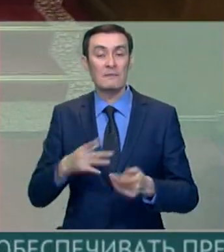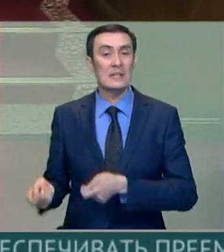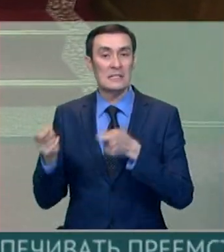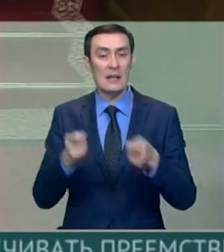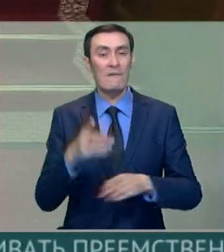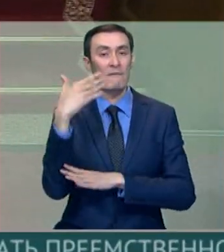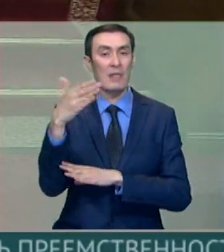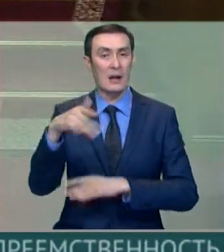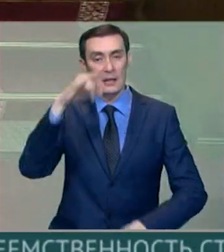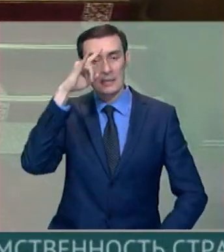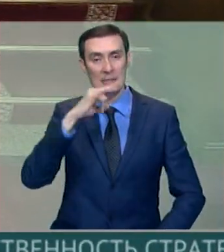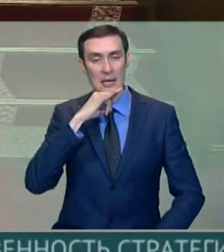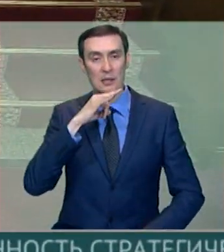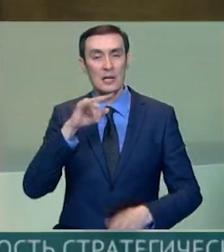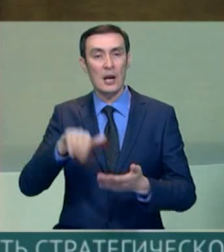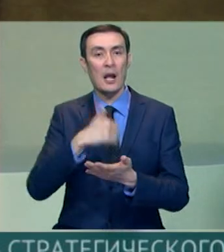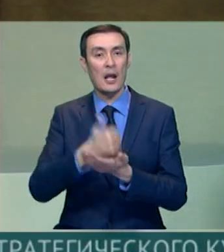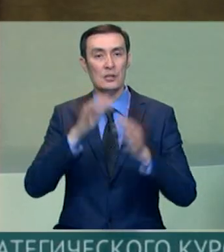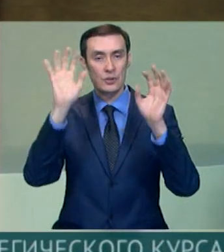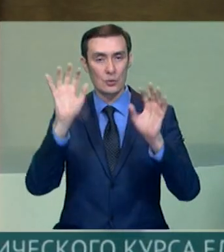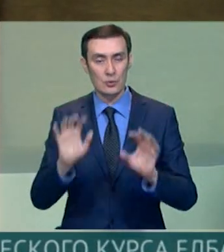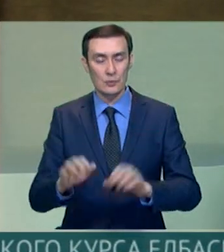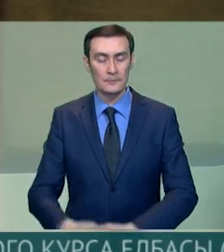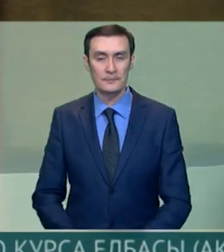флаг Казахстана и Конституцию.